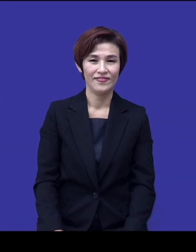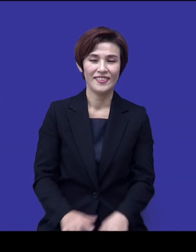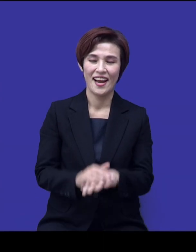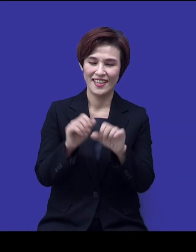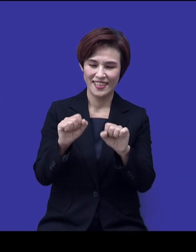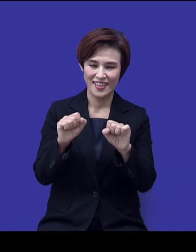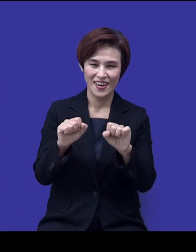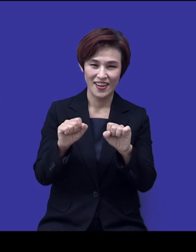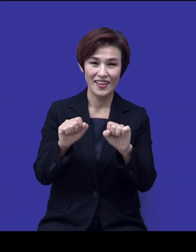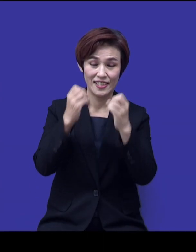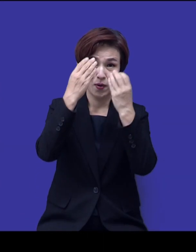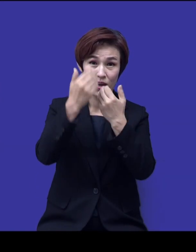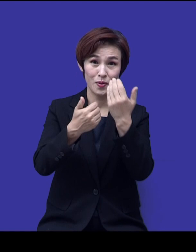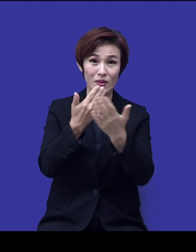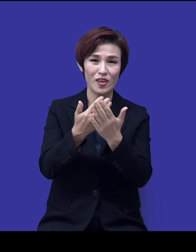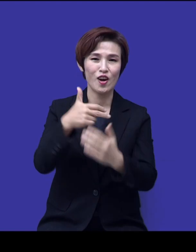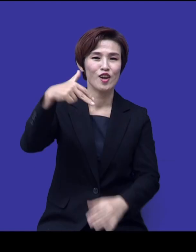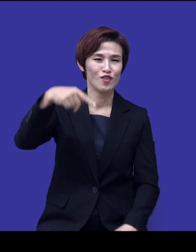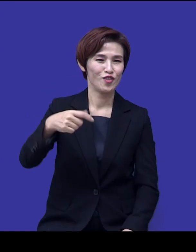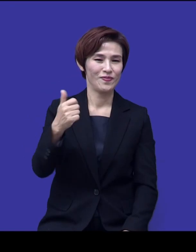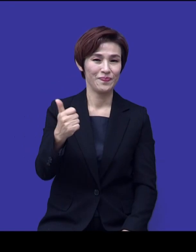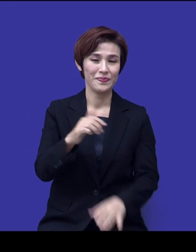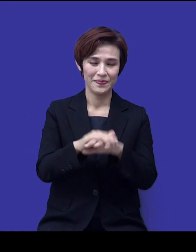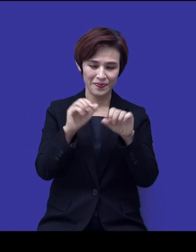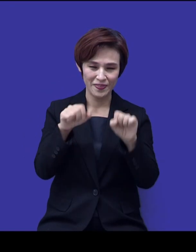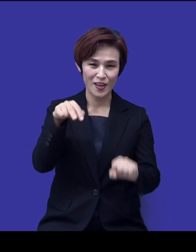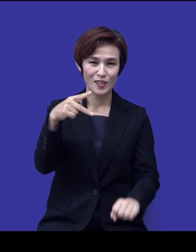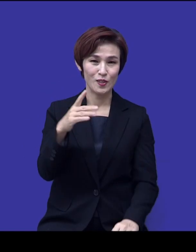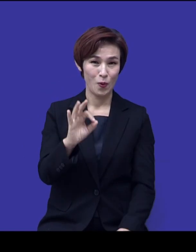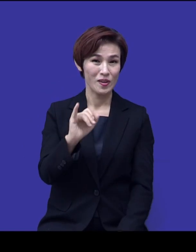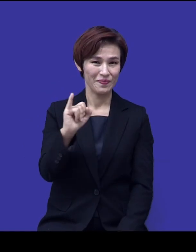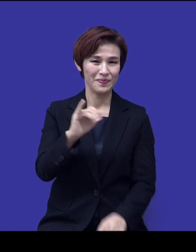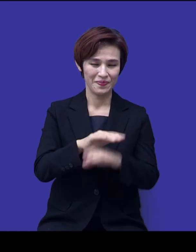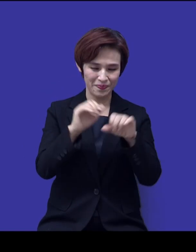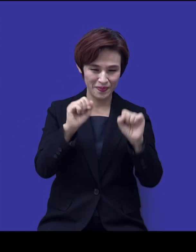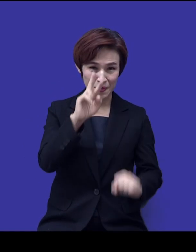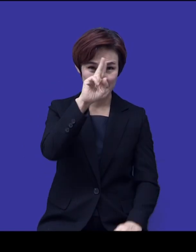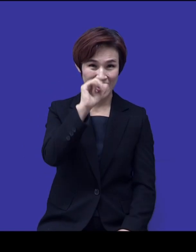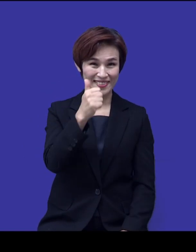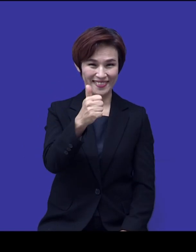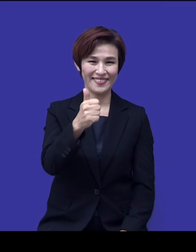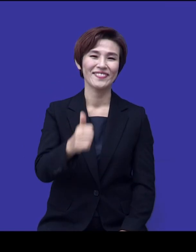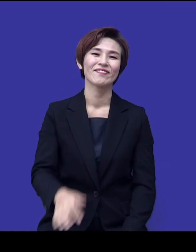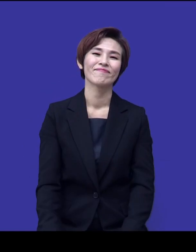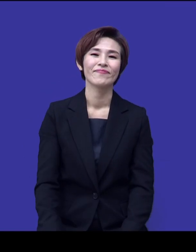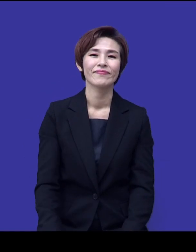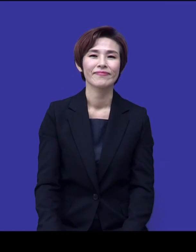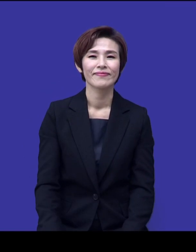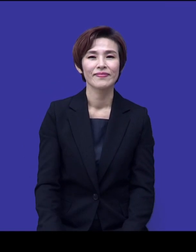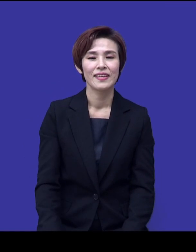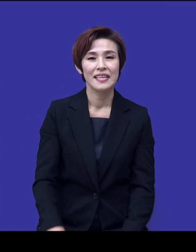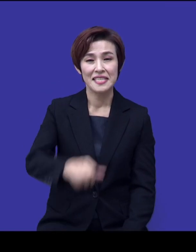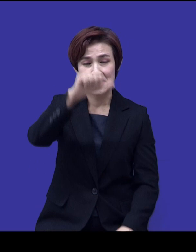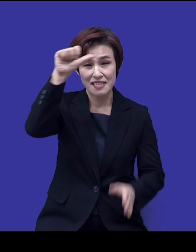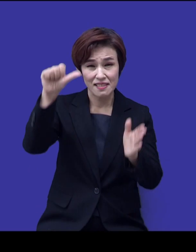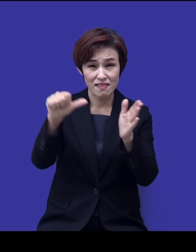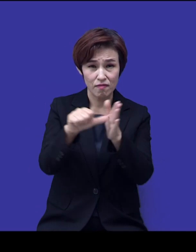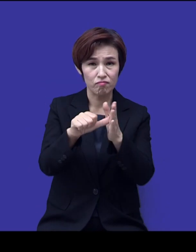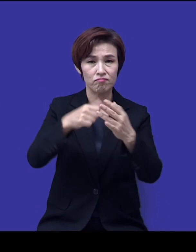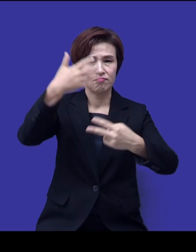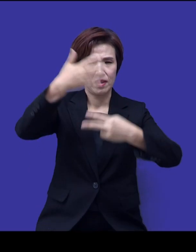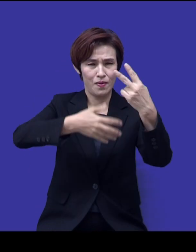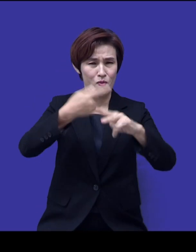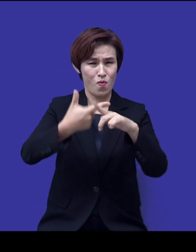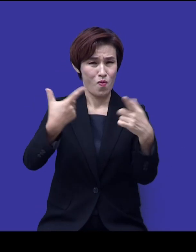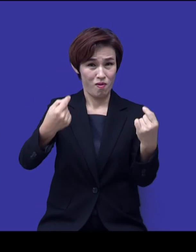안녕하세요. 새롭게 하소서 주영훈입니다. 안녕하세요. 송지은입니다. 안녕하세요. 박요한입니다. 흔히들 인생을 한 편의 드라마와